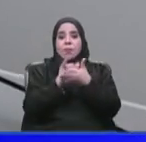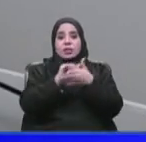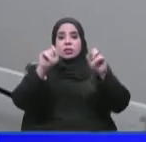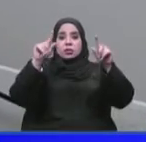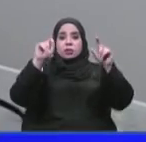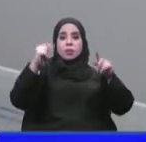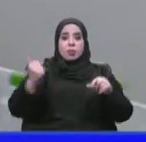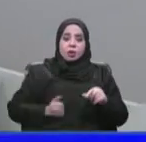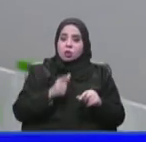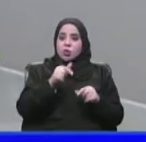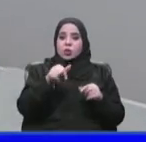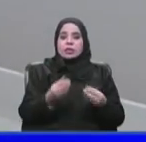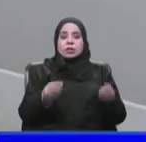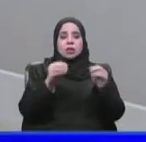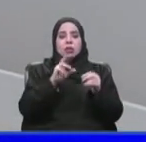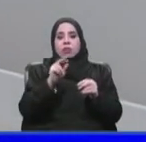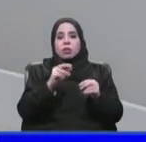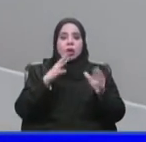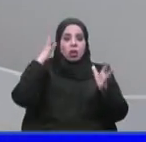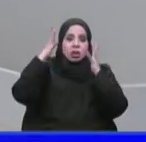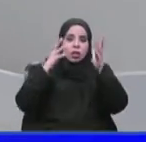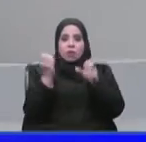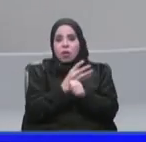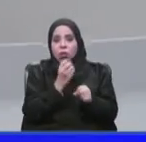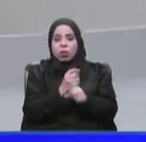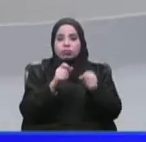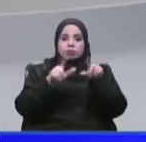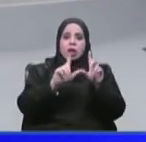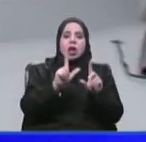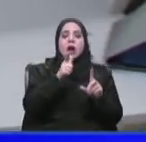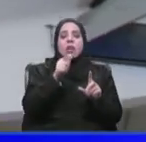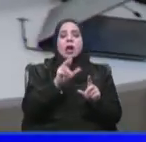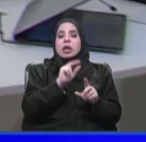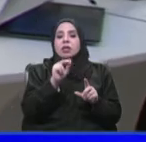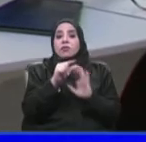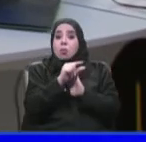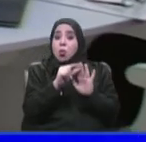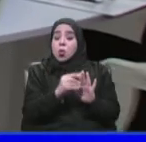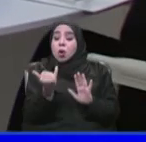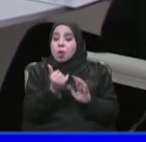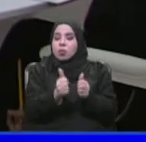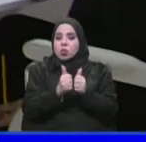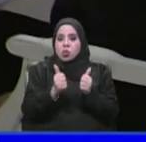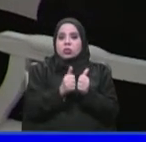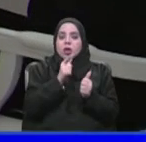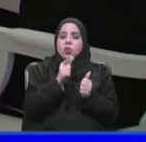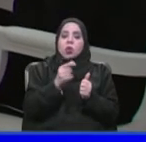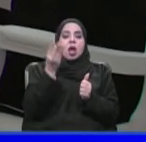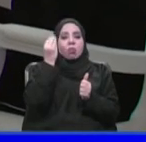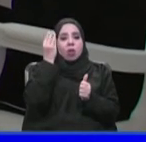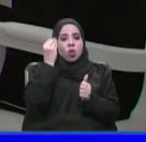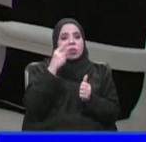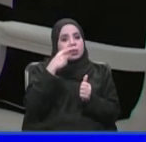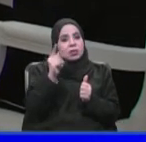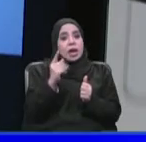البحرينية بعيدة كل البعد عن التهويل والإثارة في التعاطي مع الموضوعات الحساسة مثل الموضوعات ذات الصلة بالأسرة، وتحرص